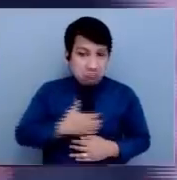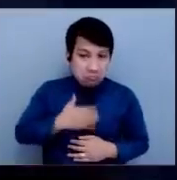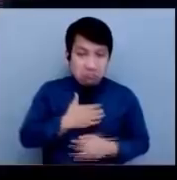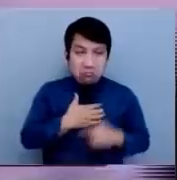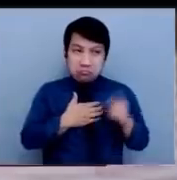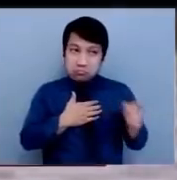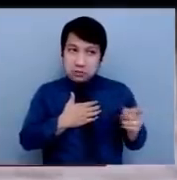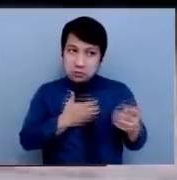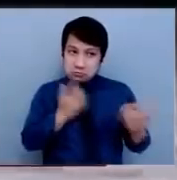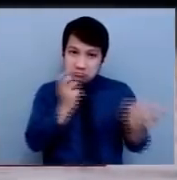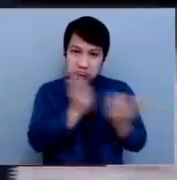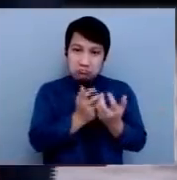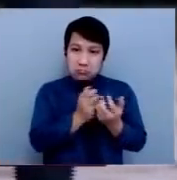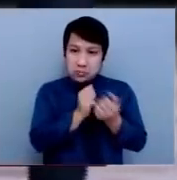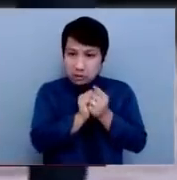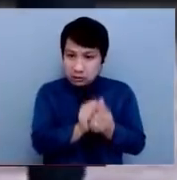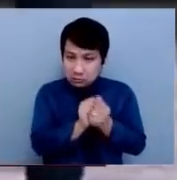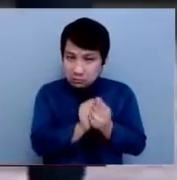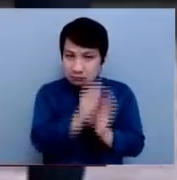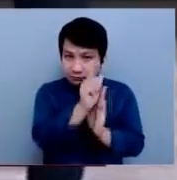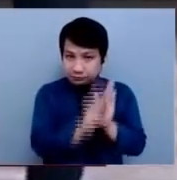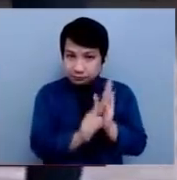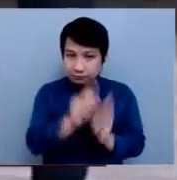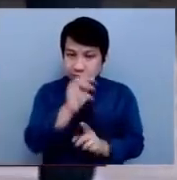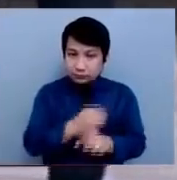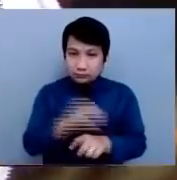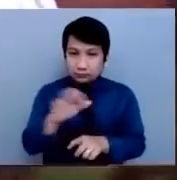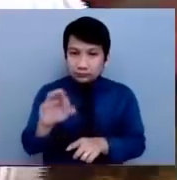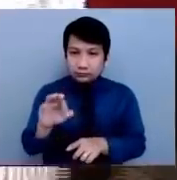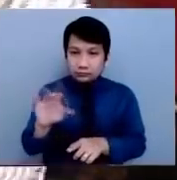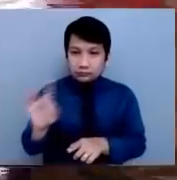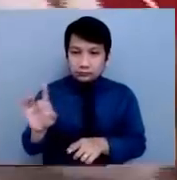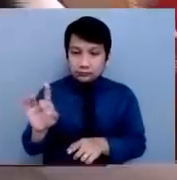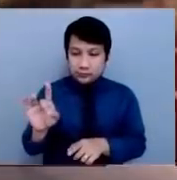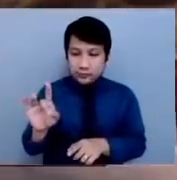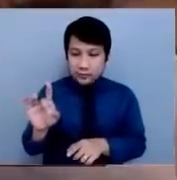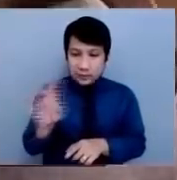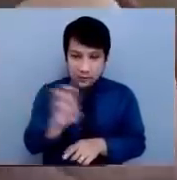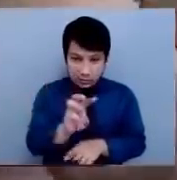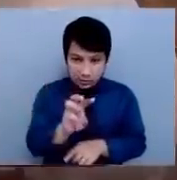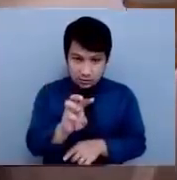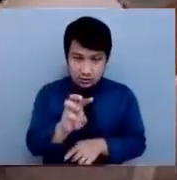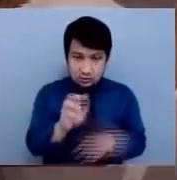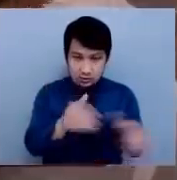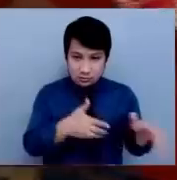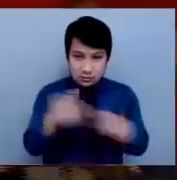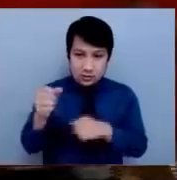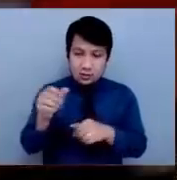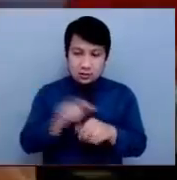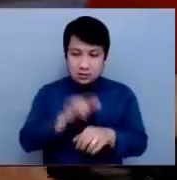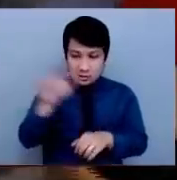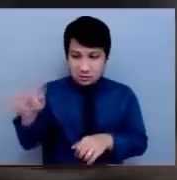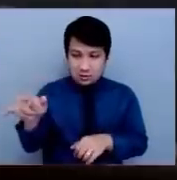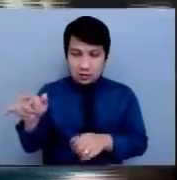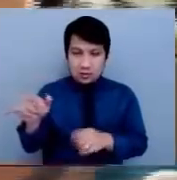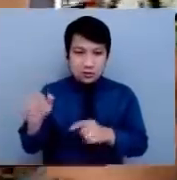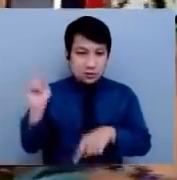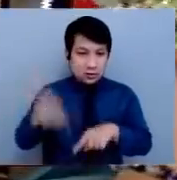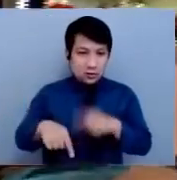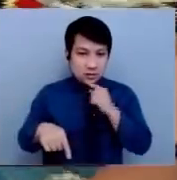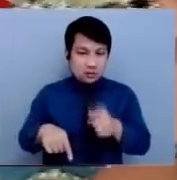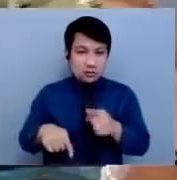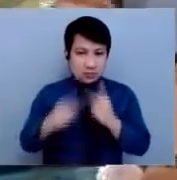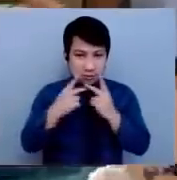ba isaklaw nung batas nung March 1986, yung bang pag-alis niya sa Pilipinas, nangangahulugang hindi na siya